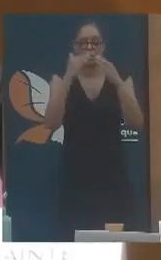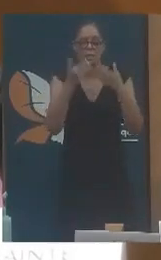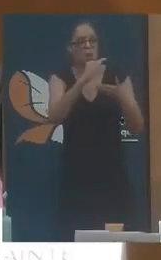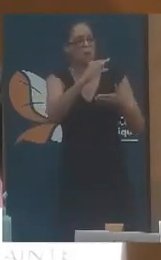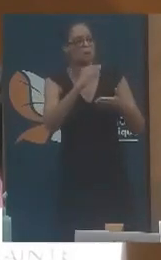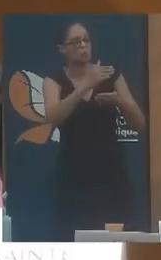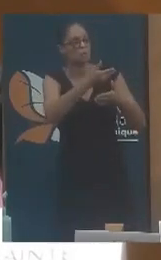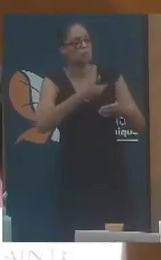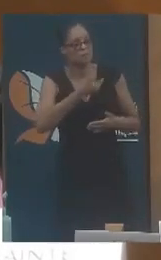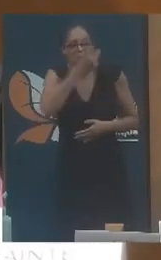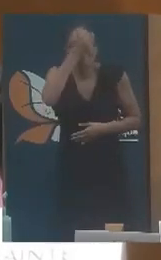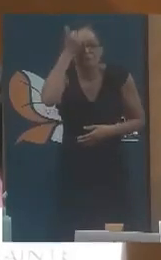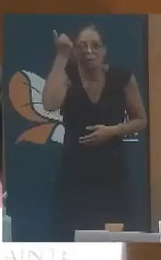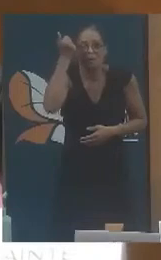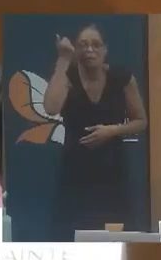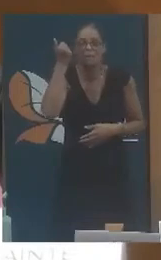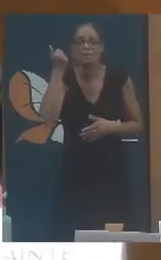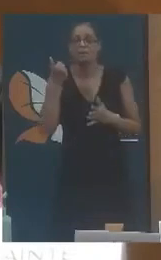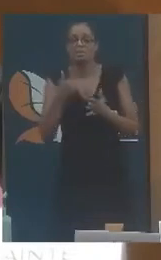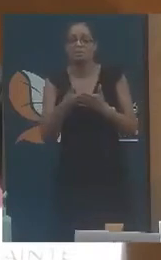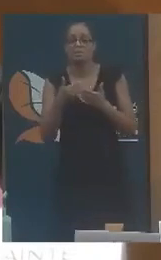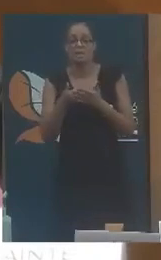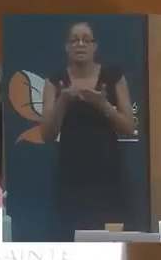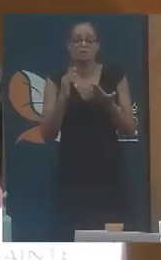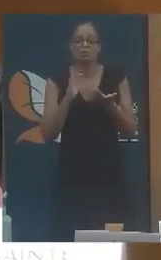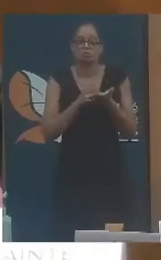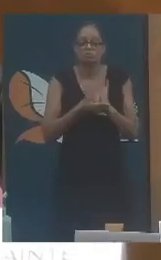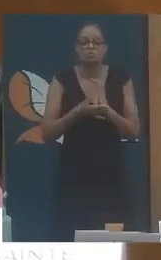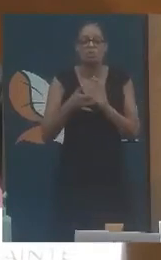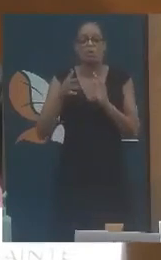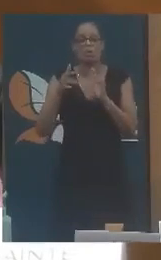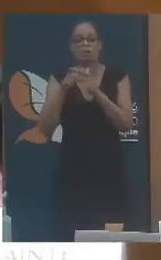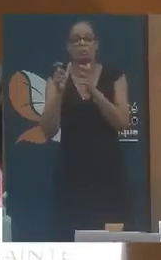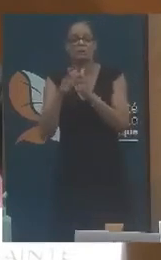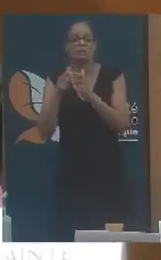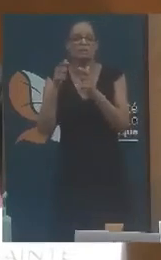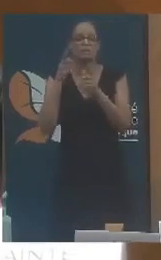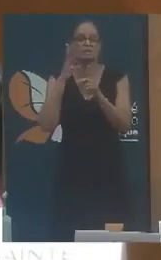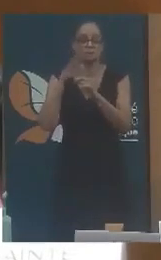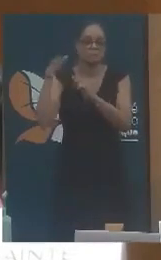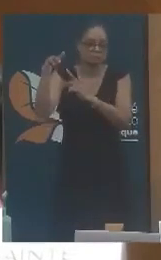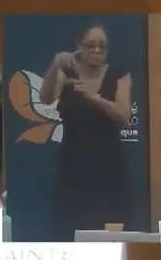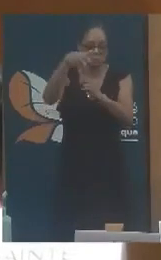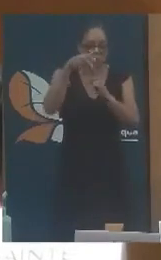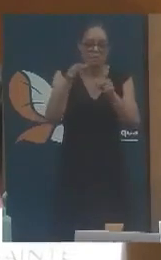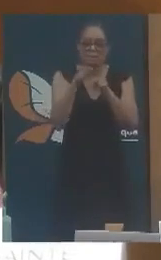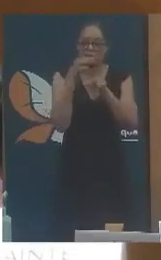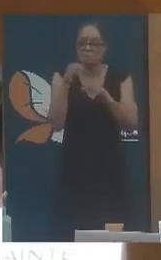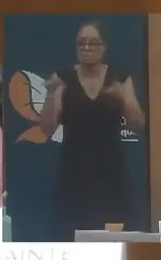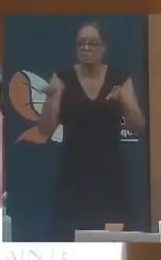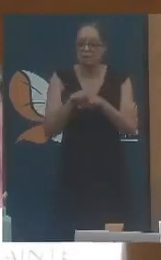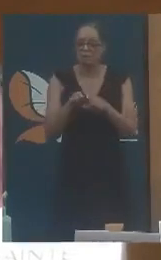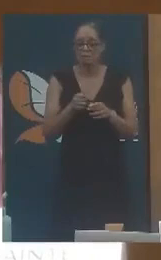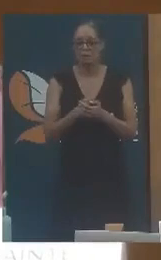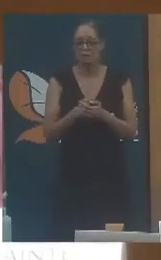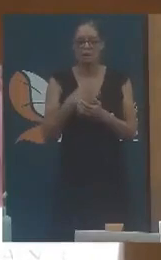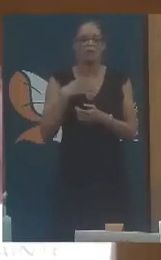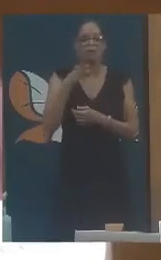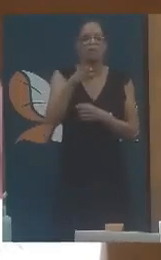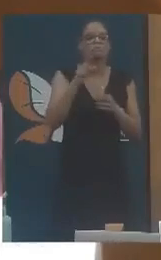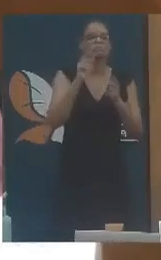avoir. Et c'est le cas de tous nos satellites. Alors, il y a certains de nos satellites qui bénéficient du